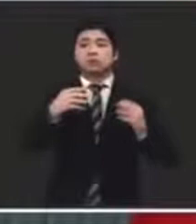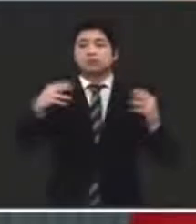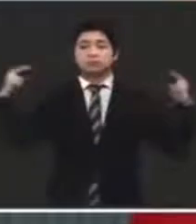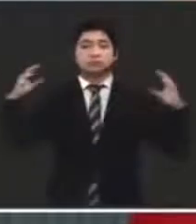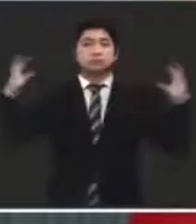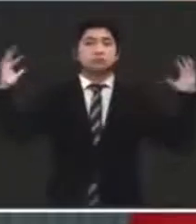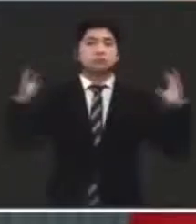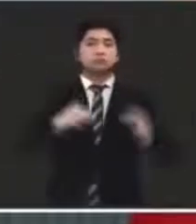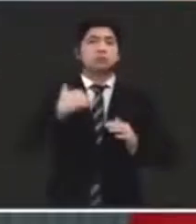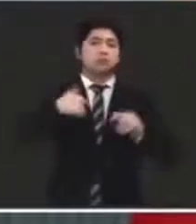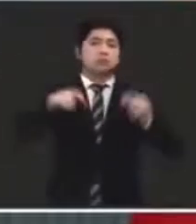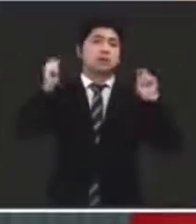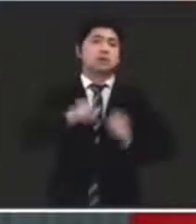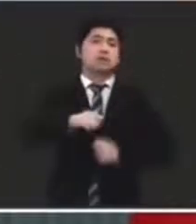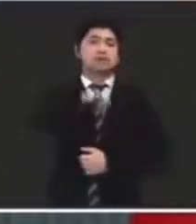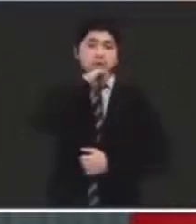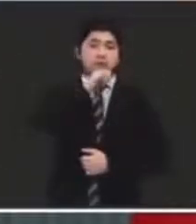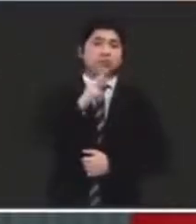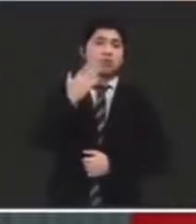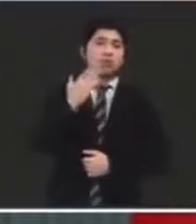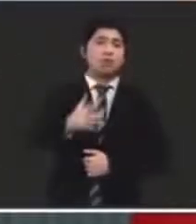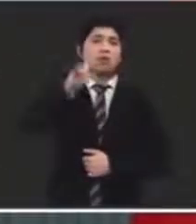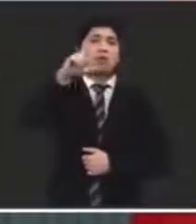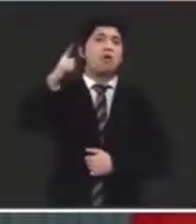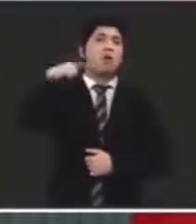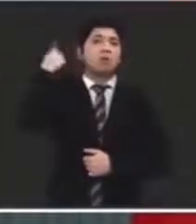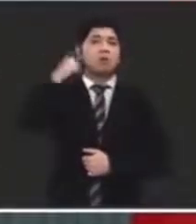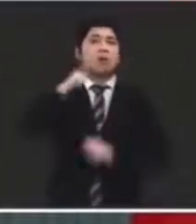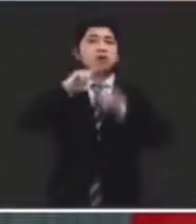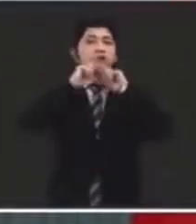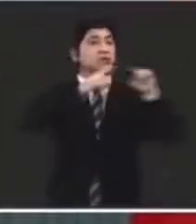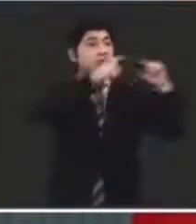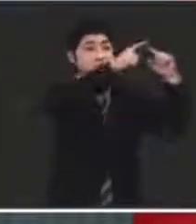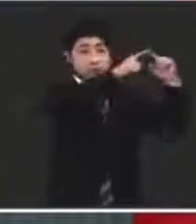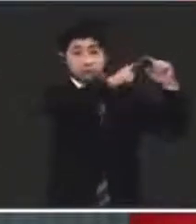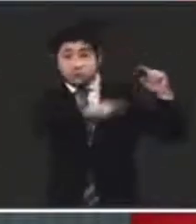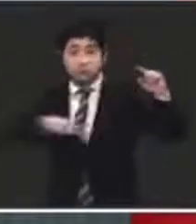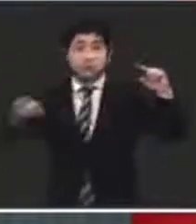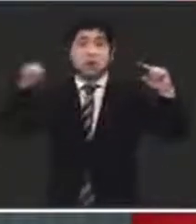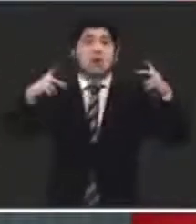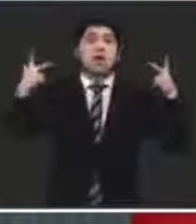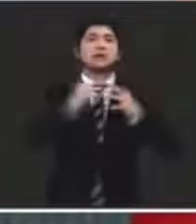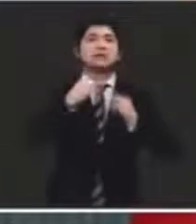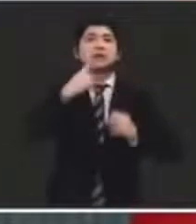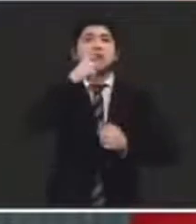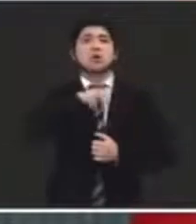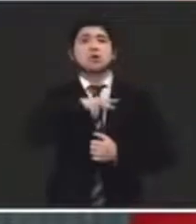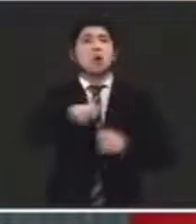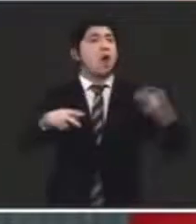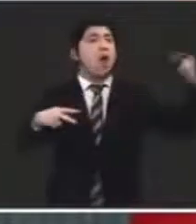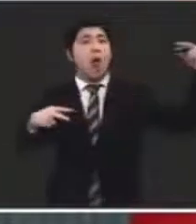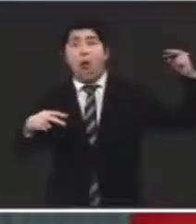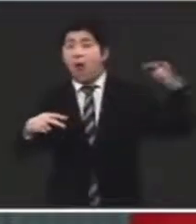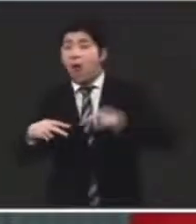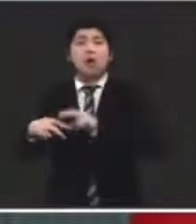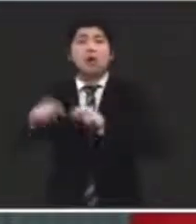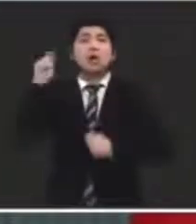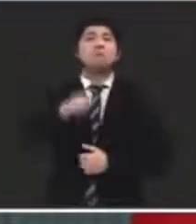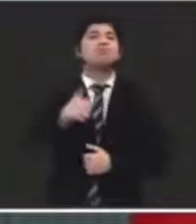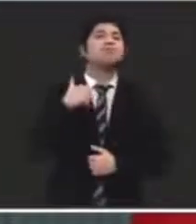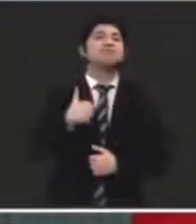sağlıyoruz Londra'dan Çin'e kadar kesintisiz Demir yoluyla gidilebiliyorsa